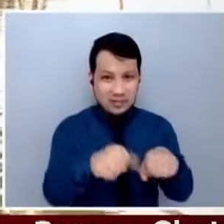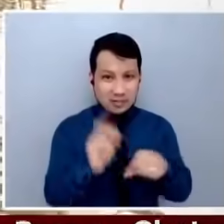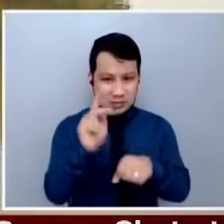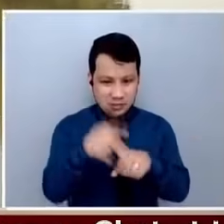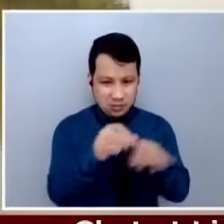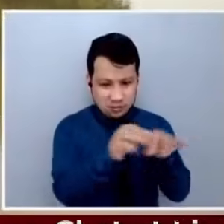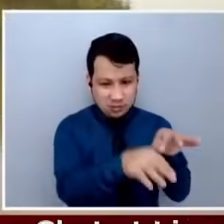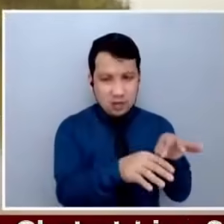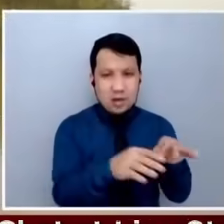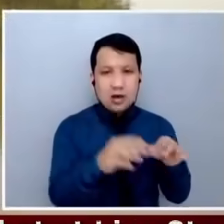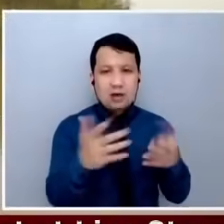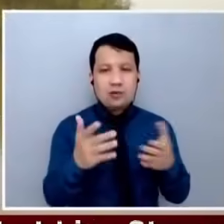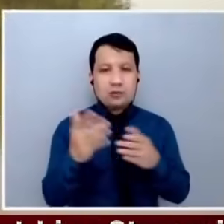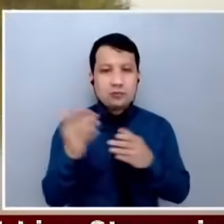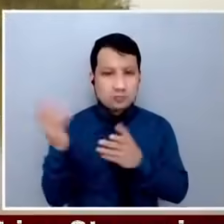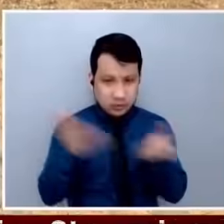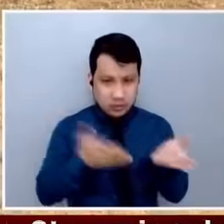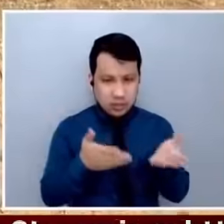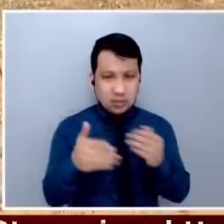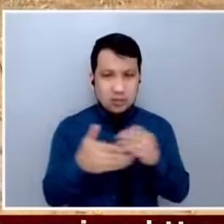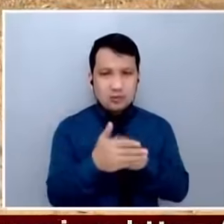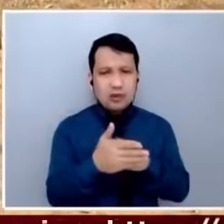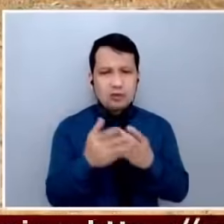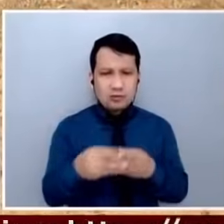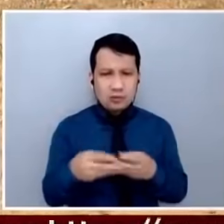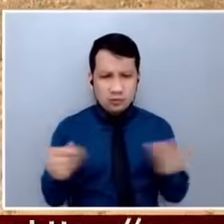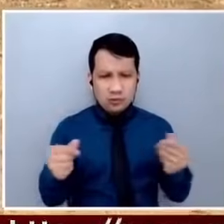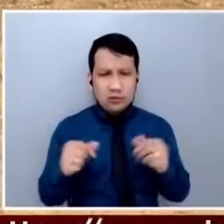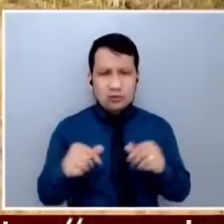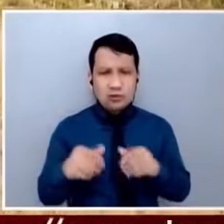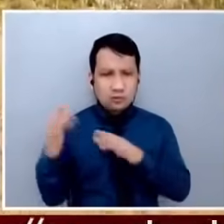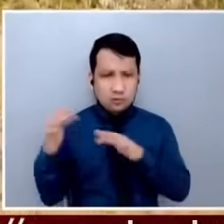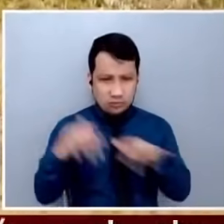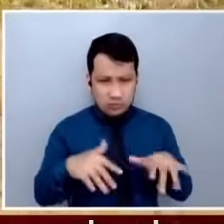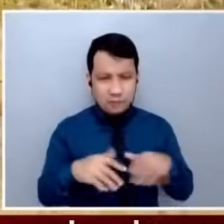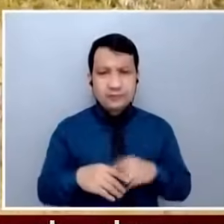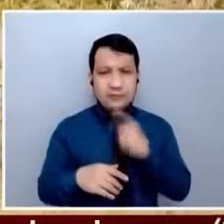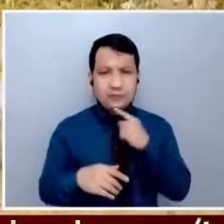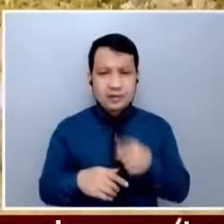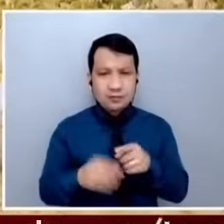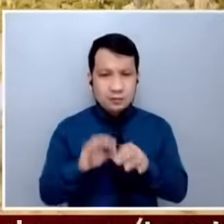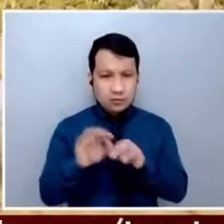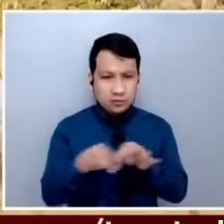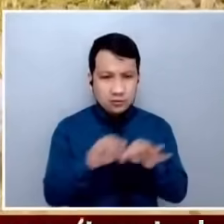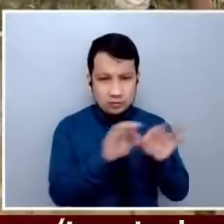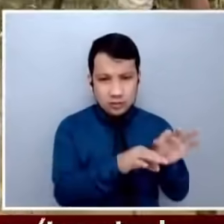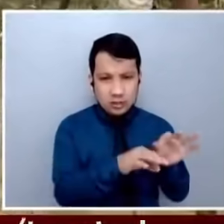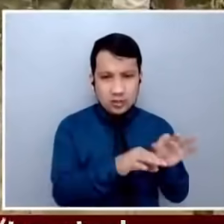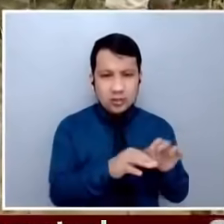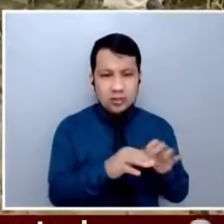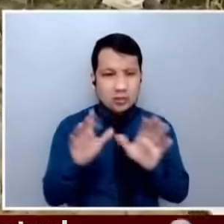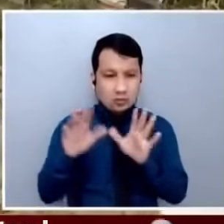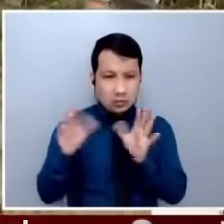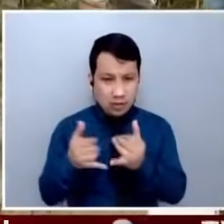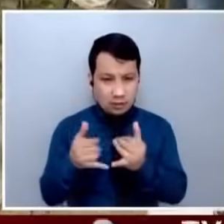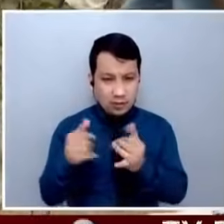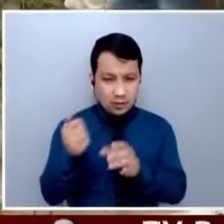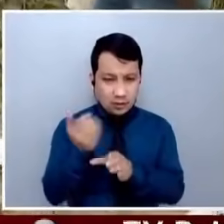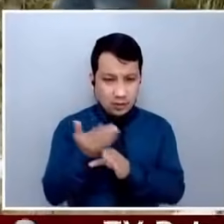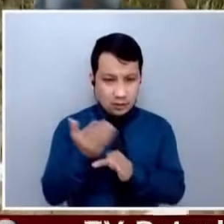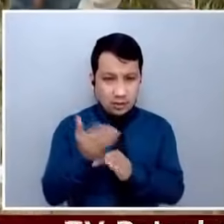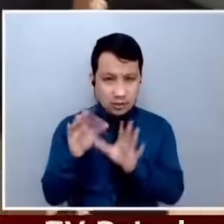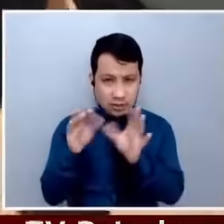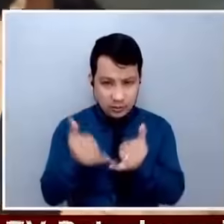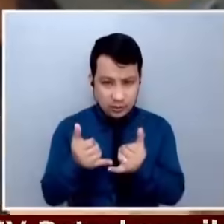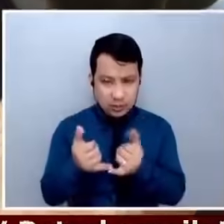ito para maiwasan ang erosion. Bukod sa mangrove planting, nanguna rin ang automotive company sa cleanup drive ng